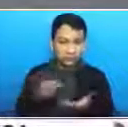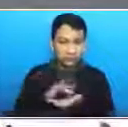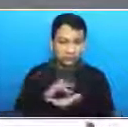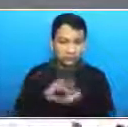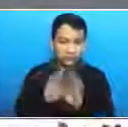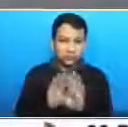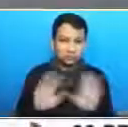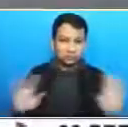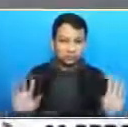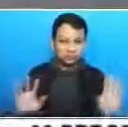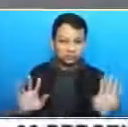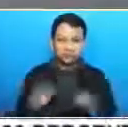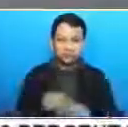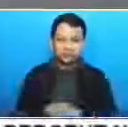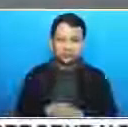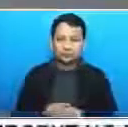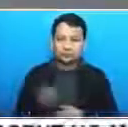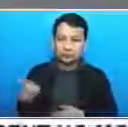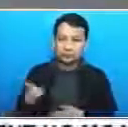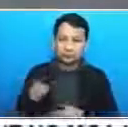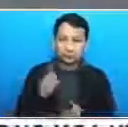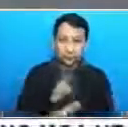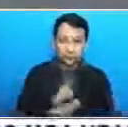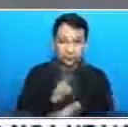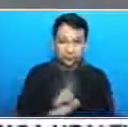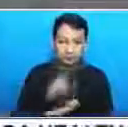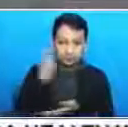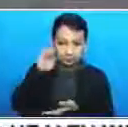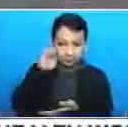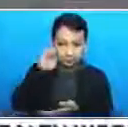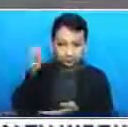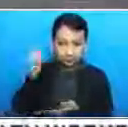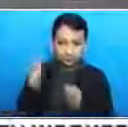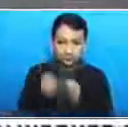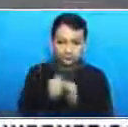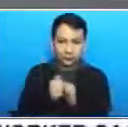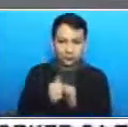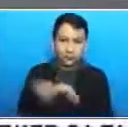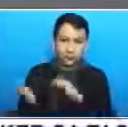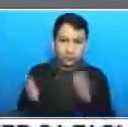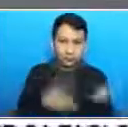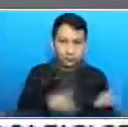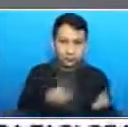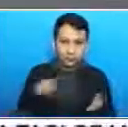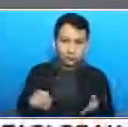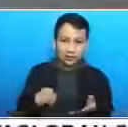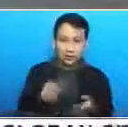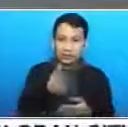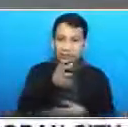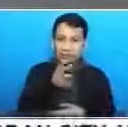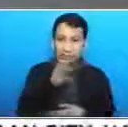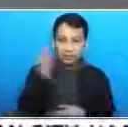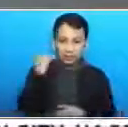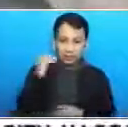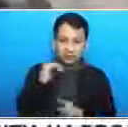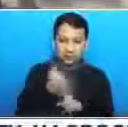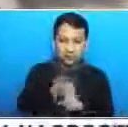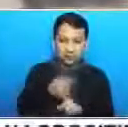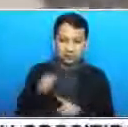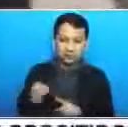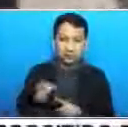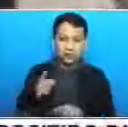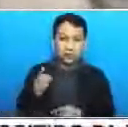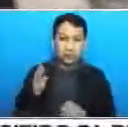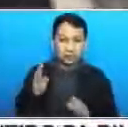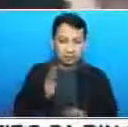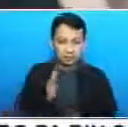si Dr. Elmer ang nakaranas o nakararanas ng mental health problem sa gitna ng krisis pangkalusugan. Sinabi sa laging handa